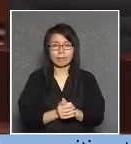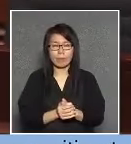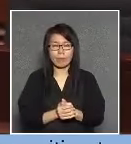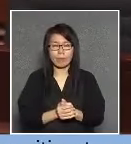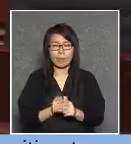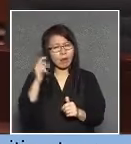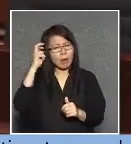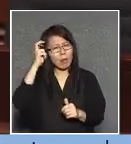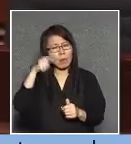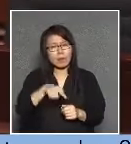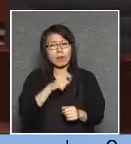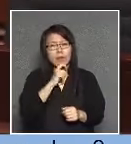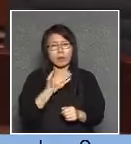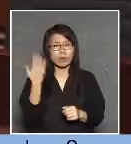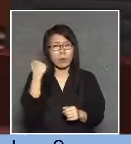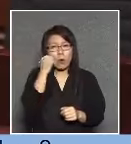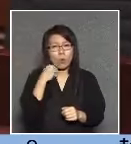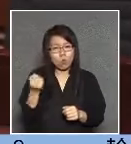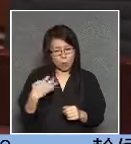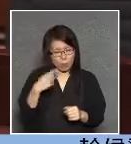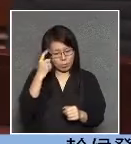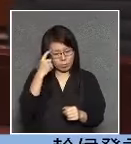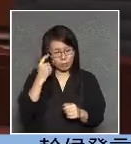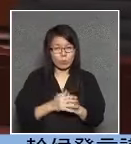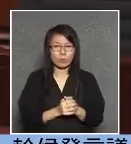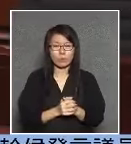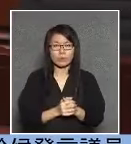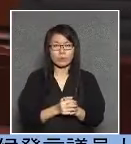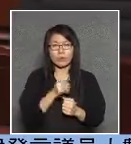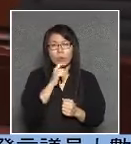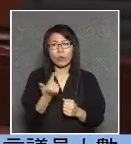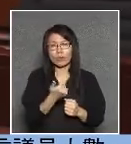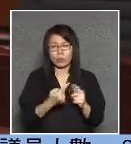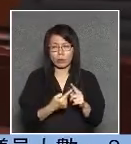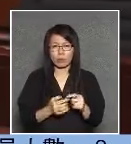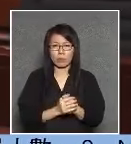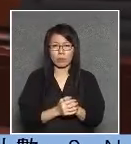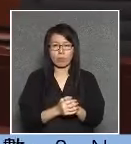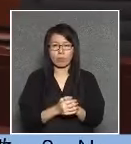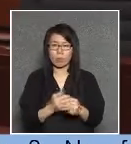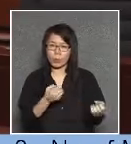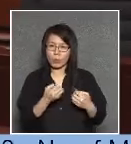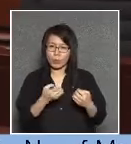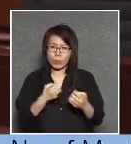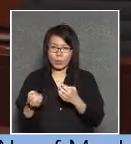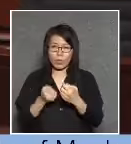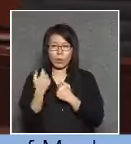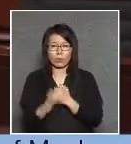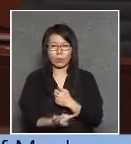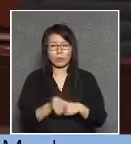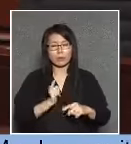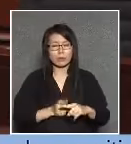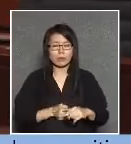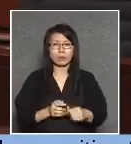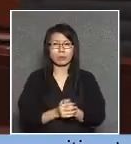令我想起有位長者告訴我，很多人跟你說這些說話的時候，實際上